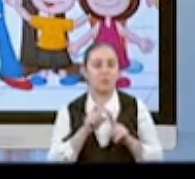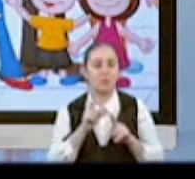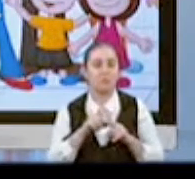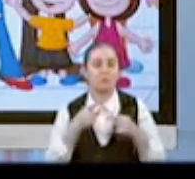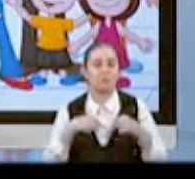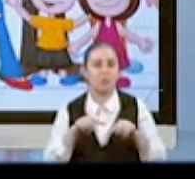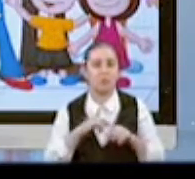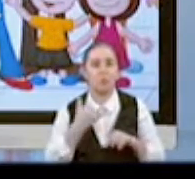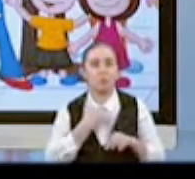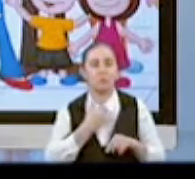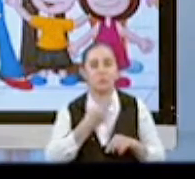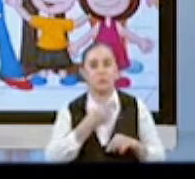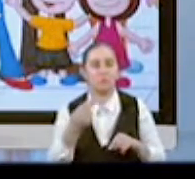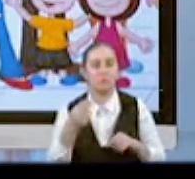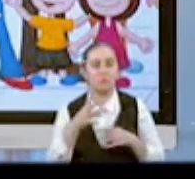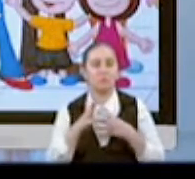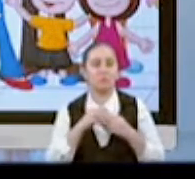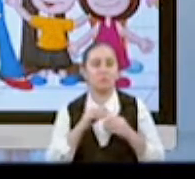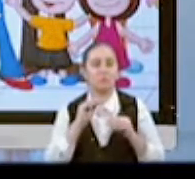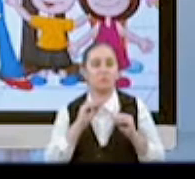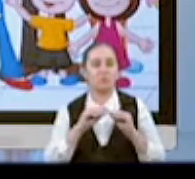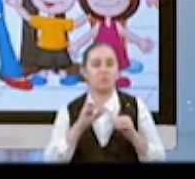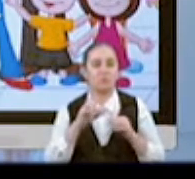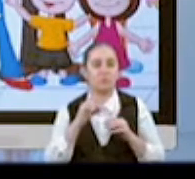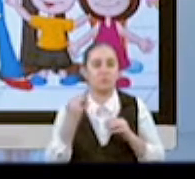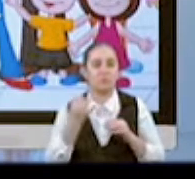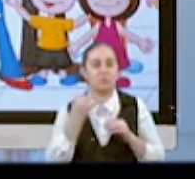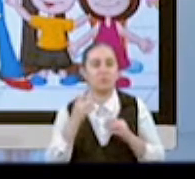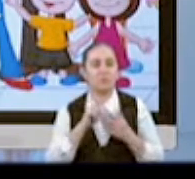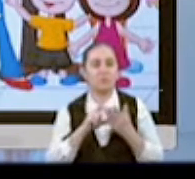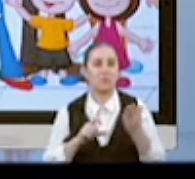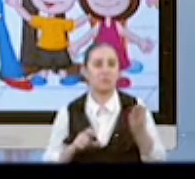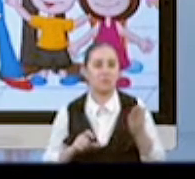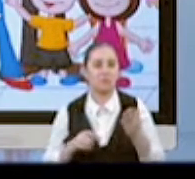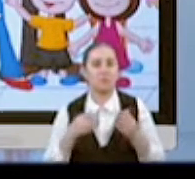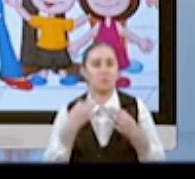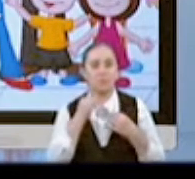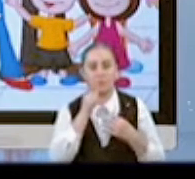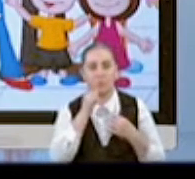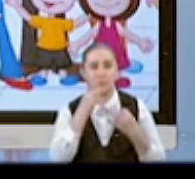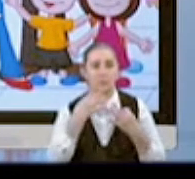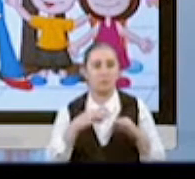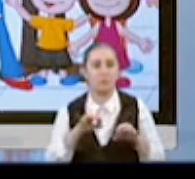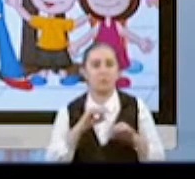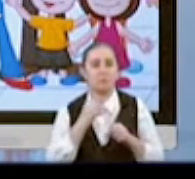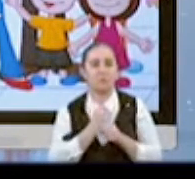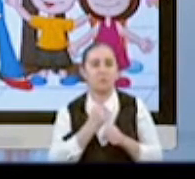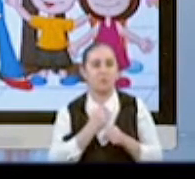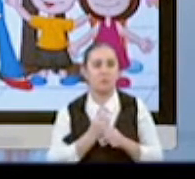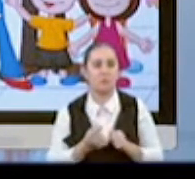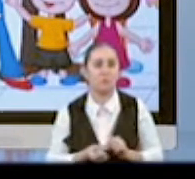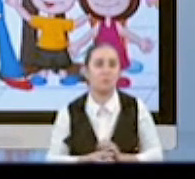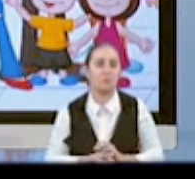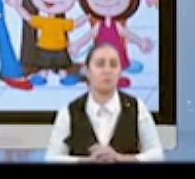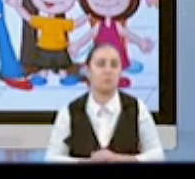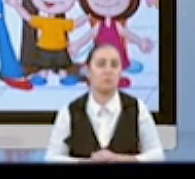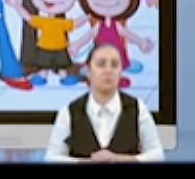и тогда у нас получится с вами складное стихотворение. Попробуйте самостоятельно это